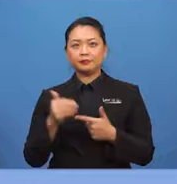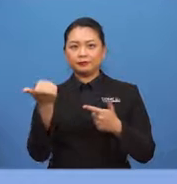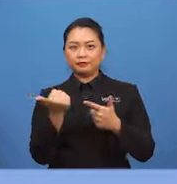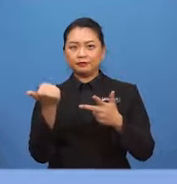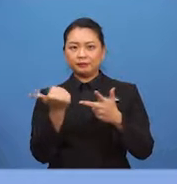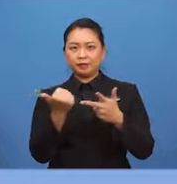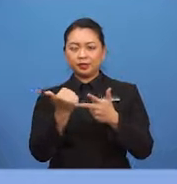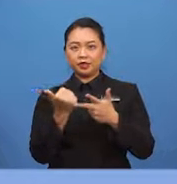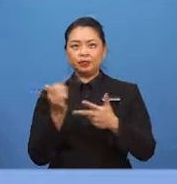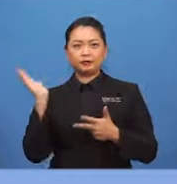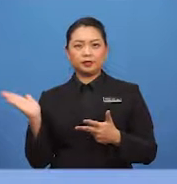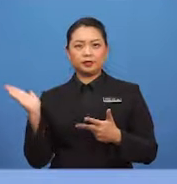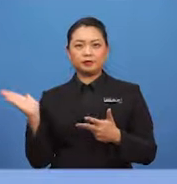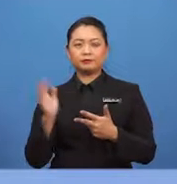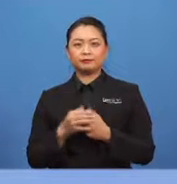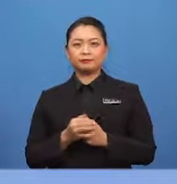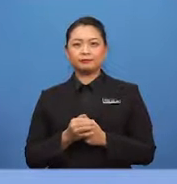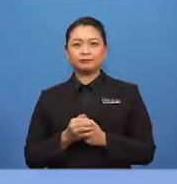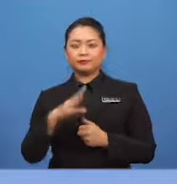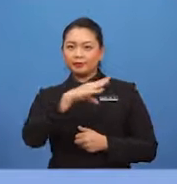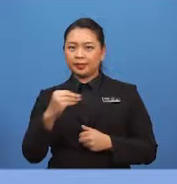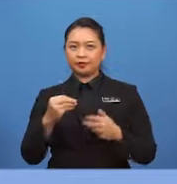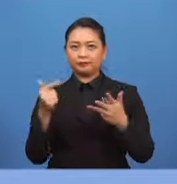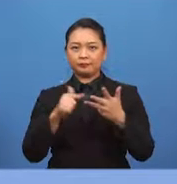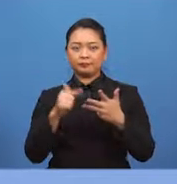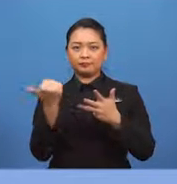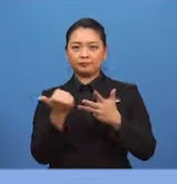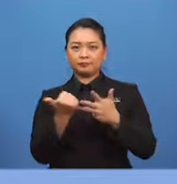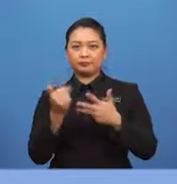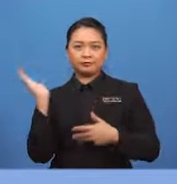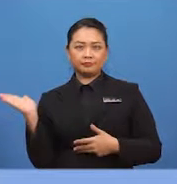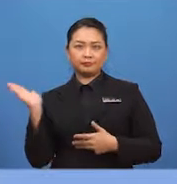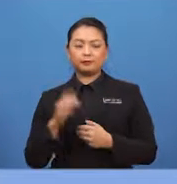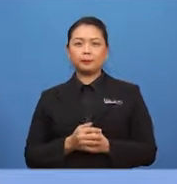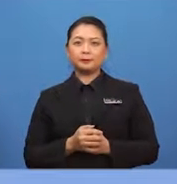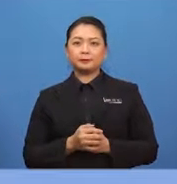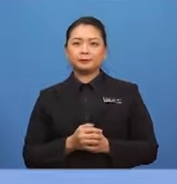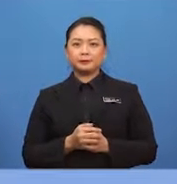kaca borosilikat dan juga kaca plumber.